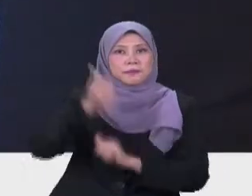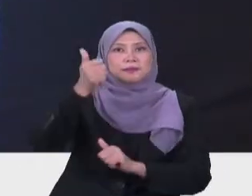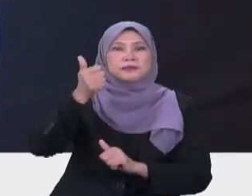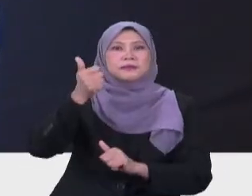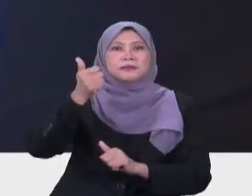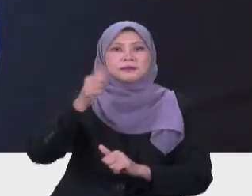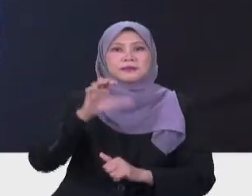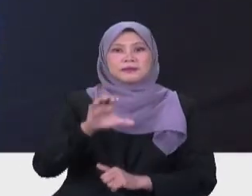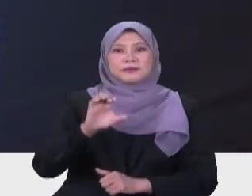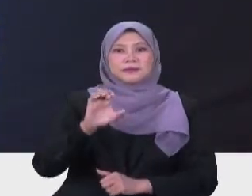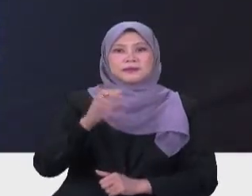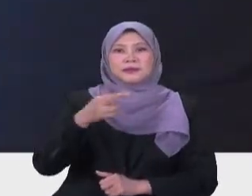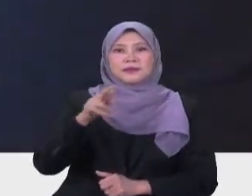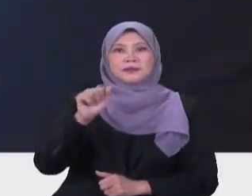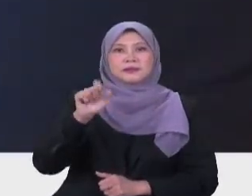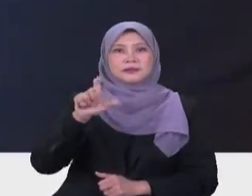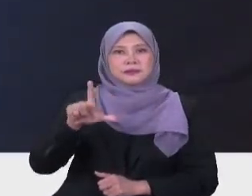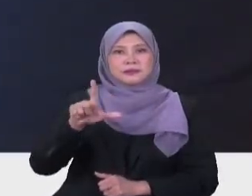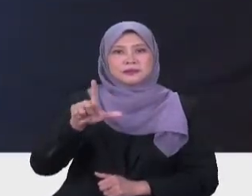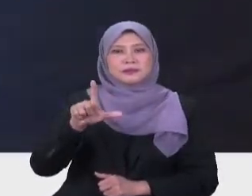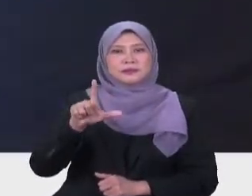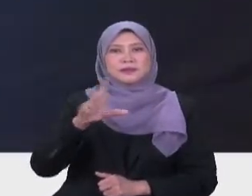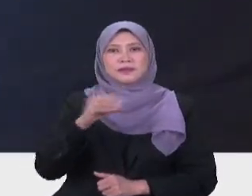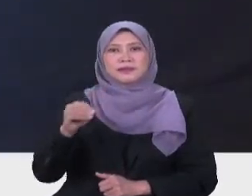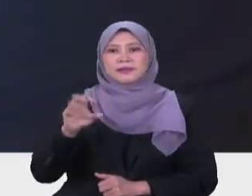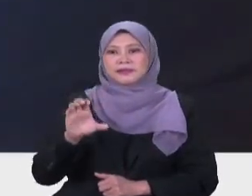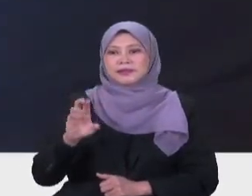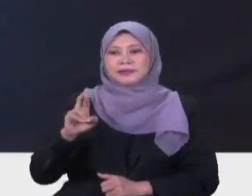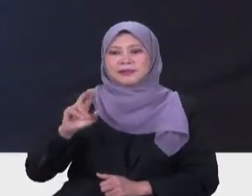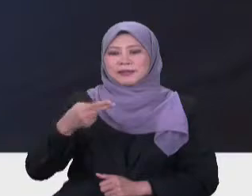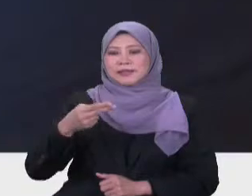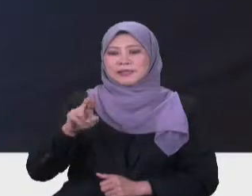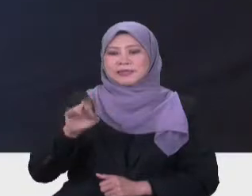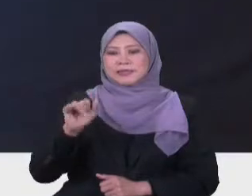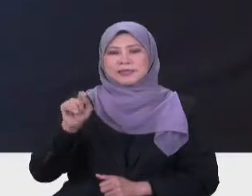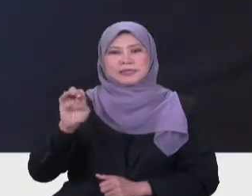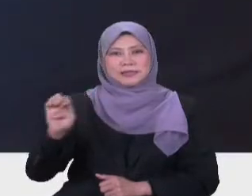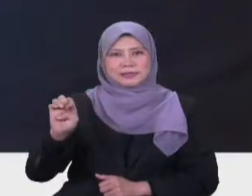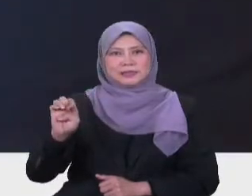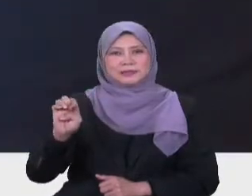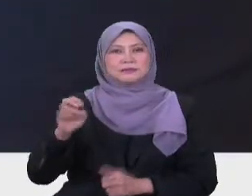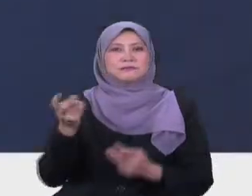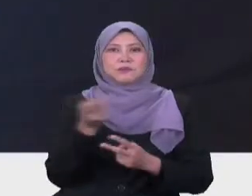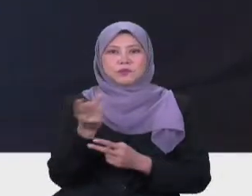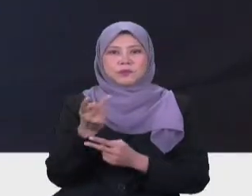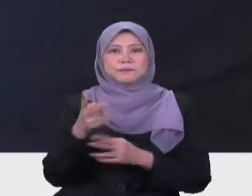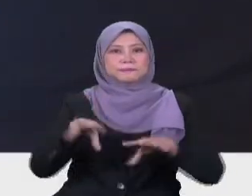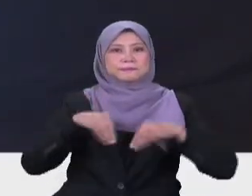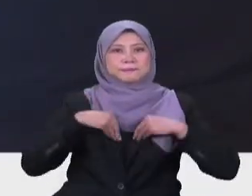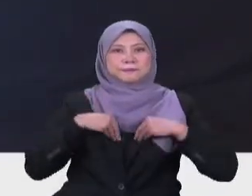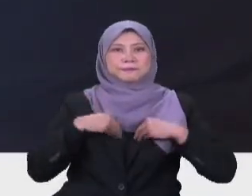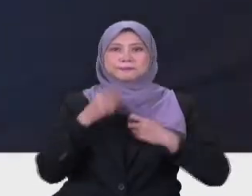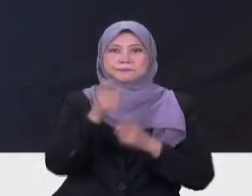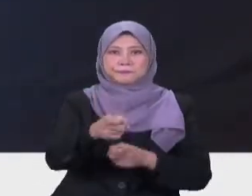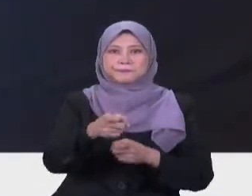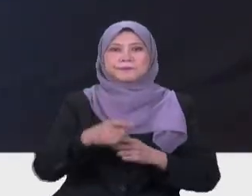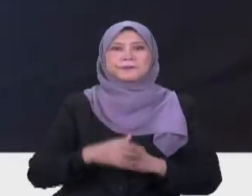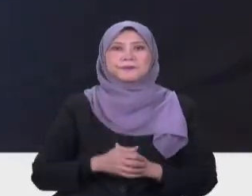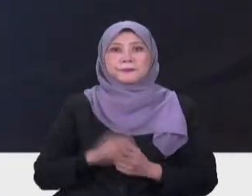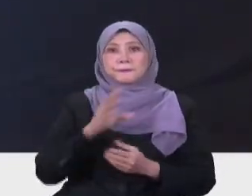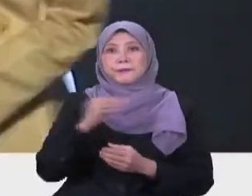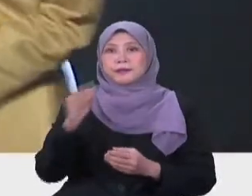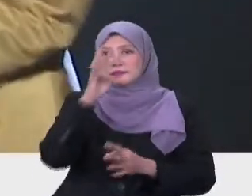Yudas crustaceans Katolik dan Kristiono Cina sementara bagi kategori Anugerah Adhi Karya